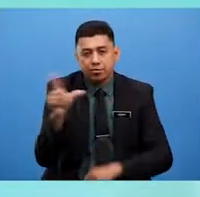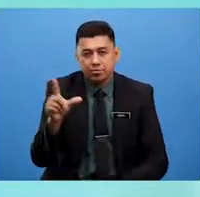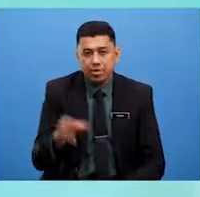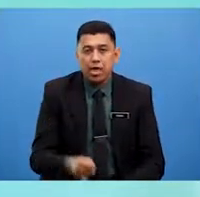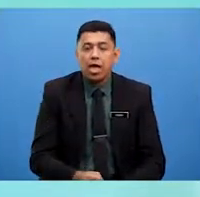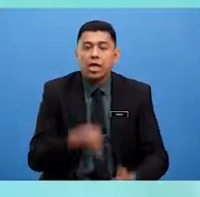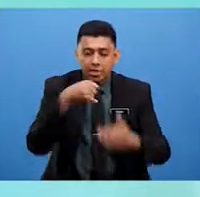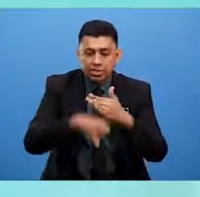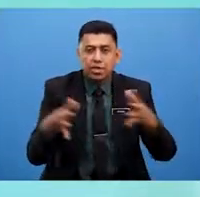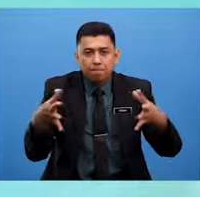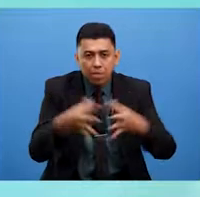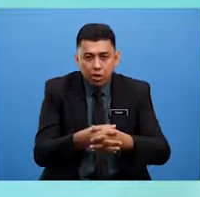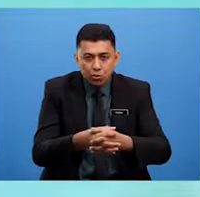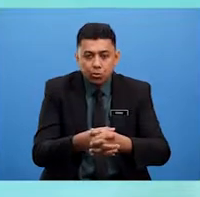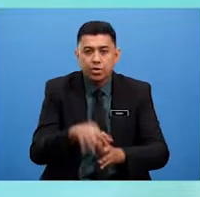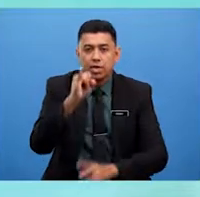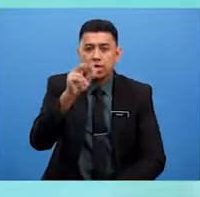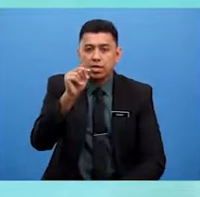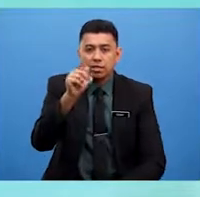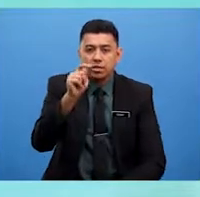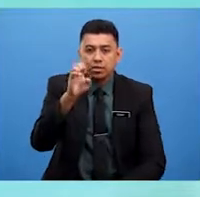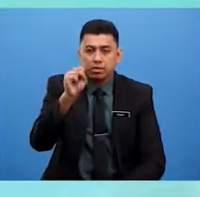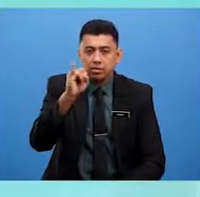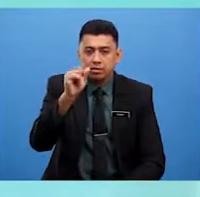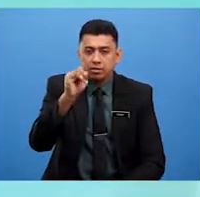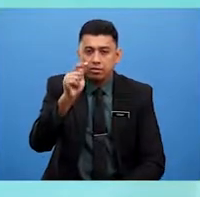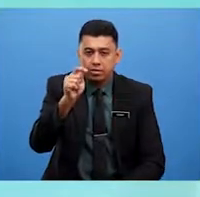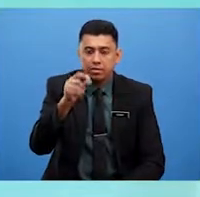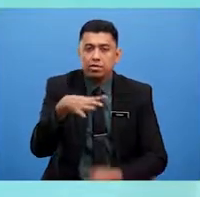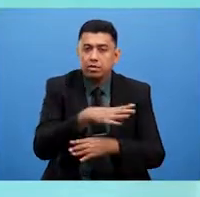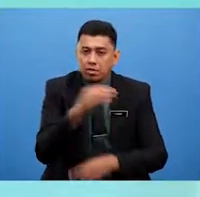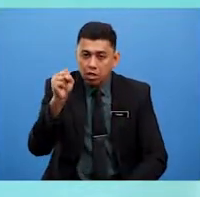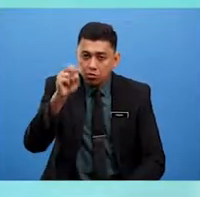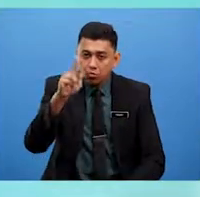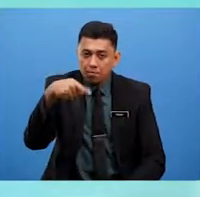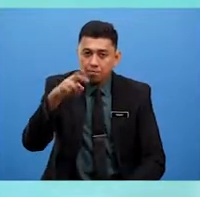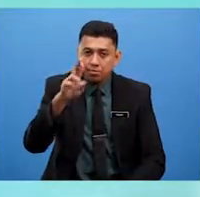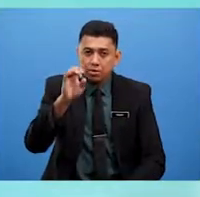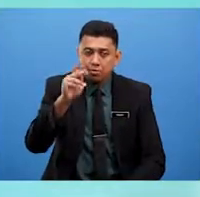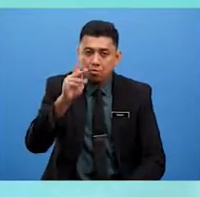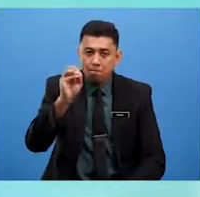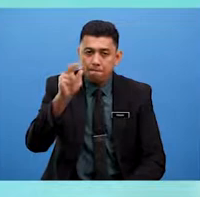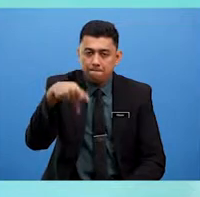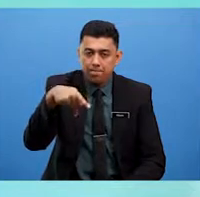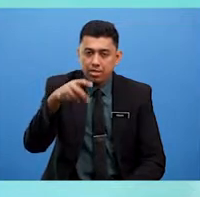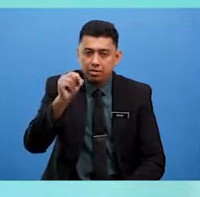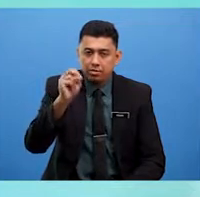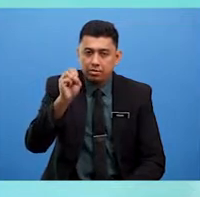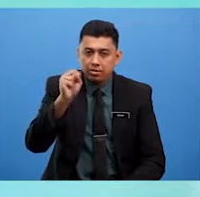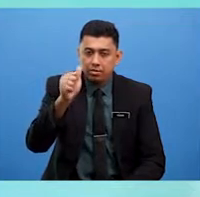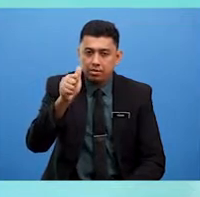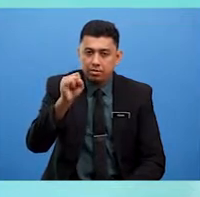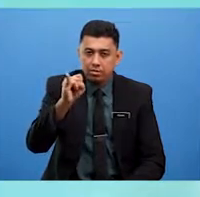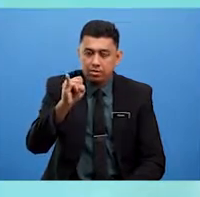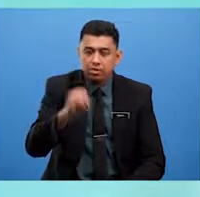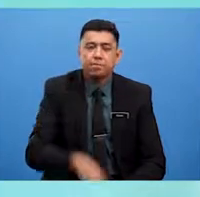padu, intensiti, superkompensasi dan prestasi. Isi padu latihan merujuk